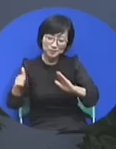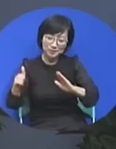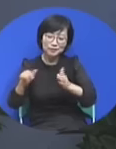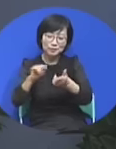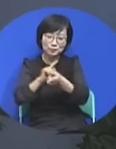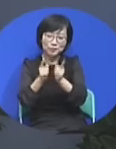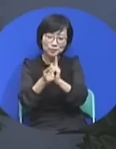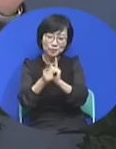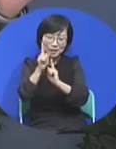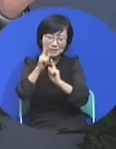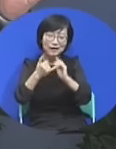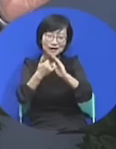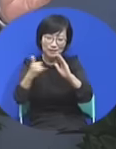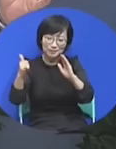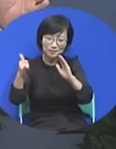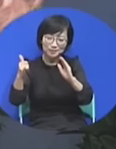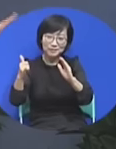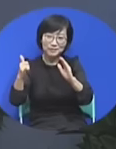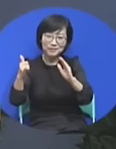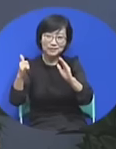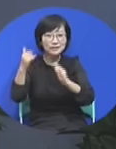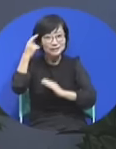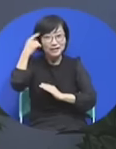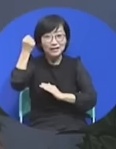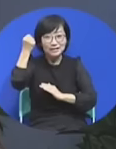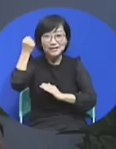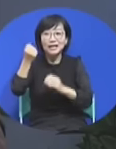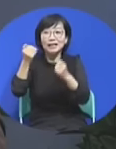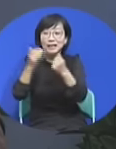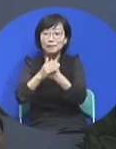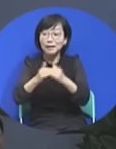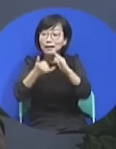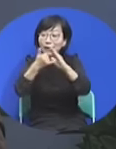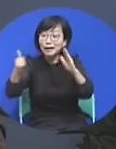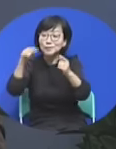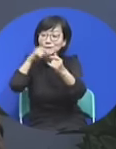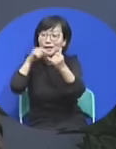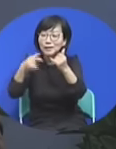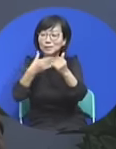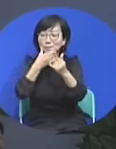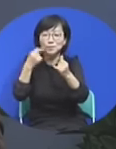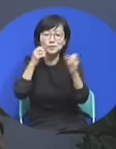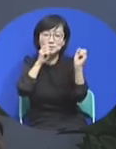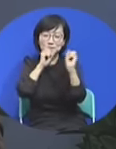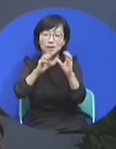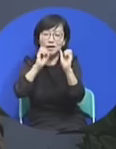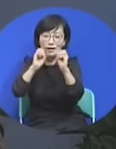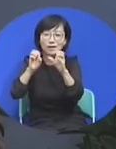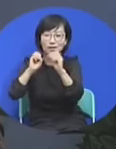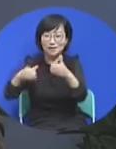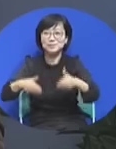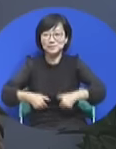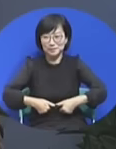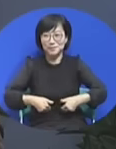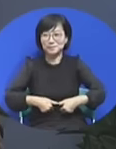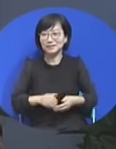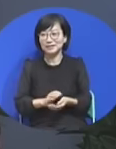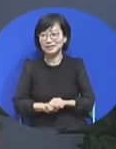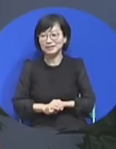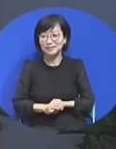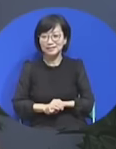그래서 그들에게 복음 전해줘야 돼요. That's why we must preach the gospel to them. 성경은 그렇게 돼 있습니다. That's what the Bible tells us.